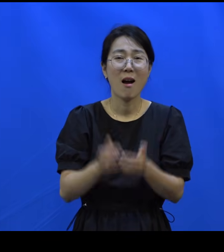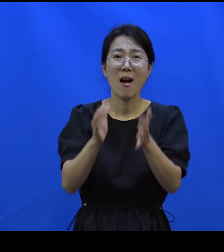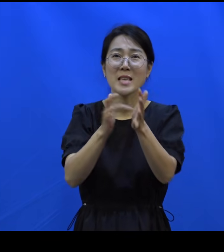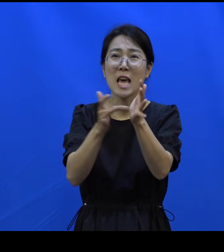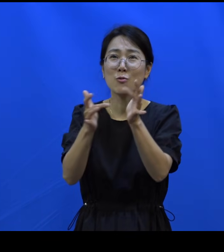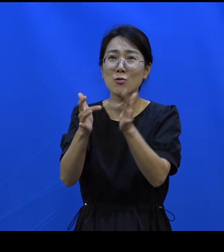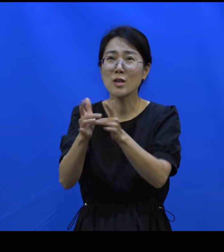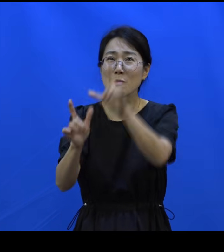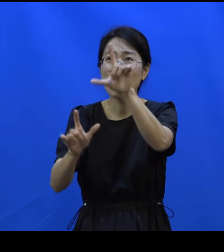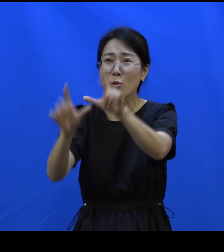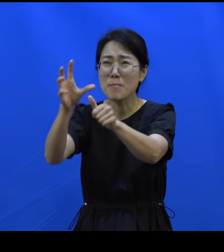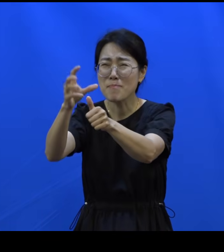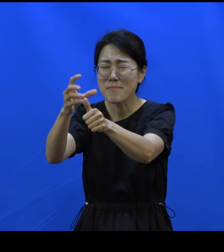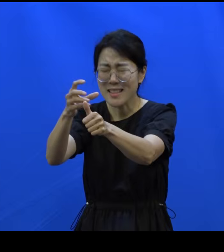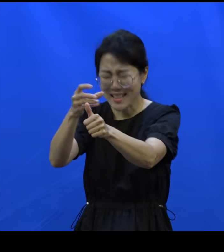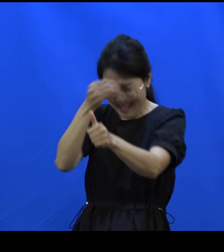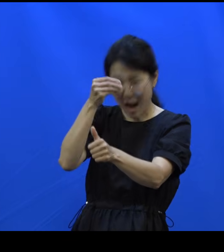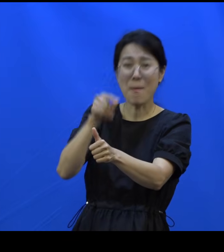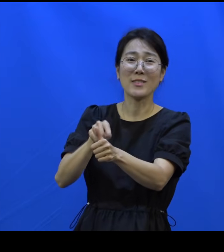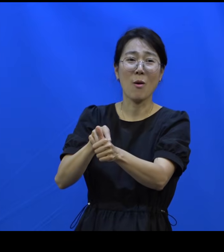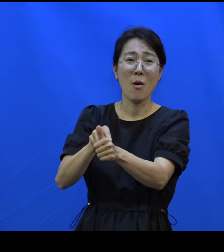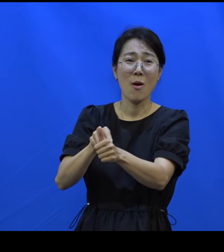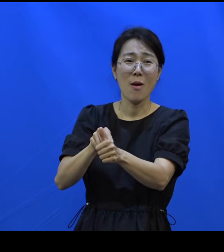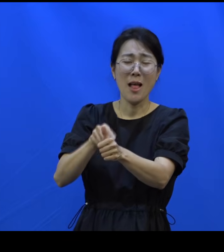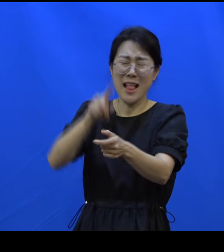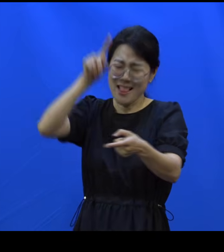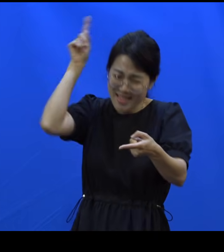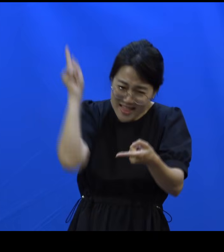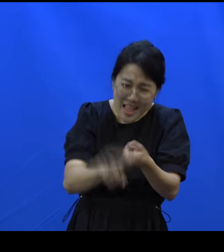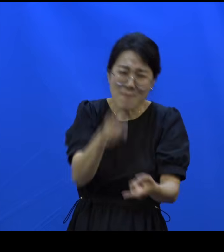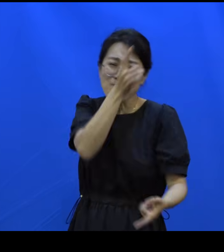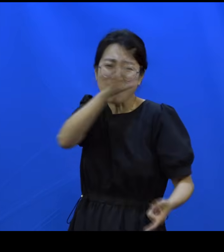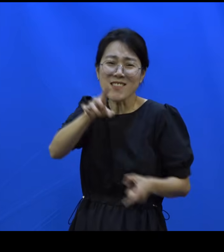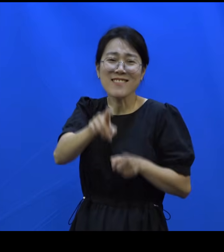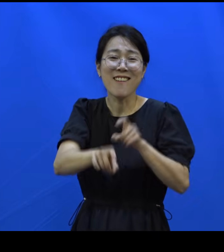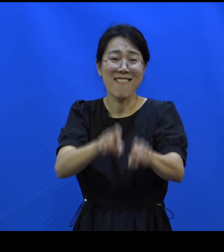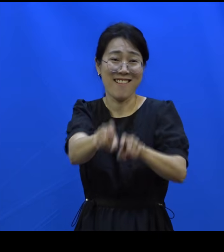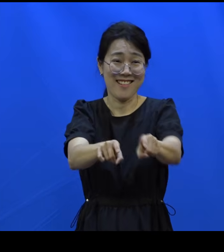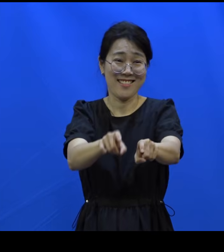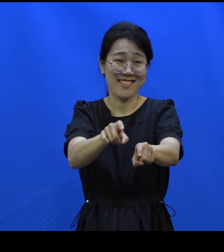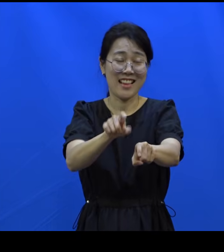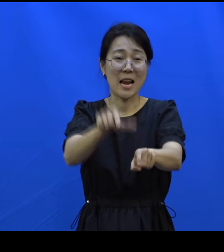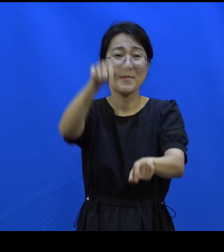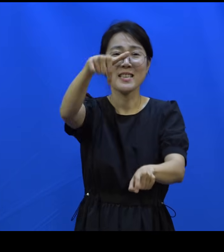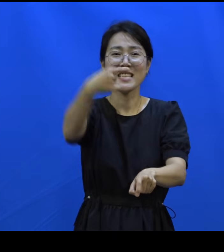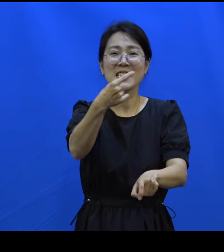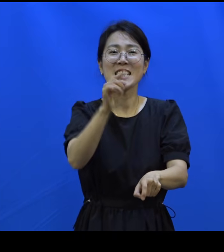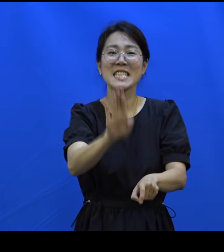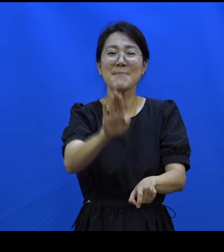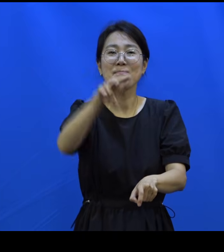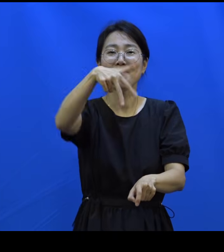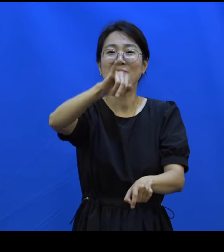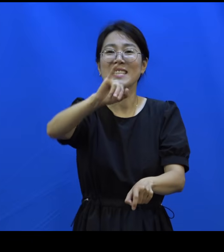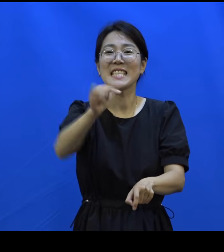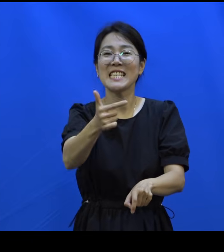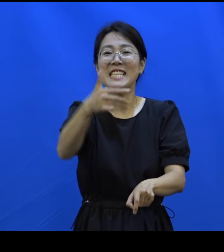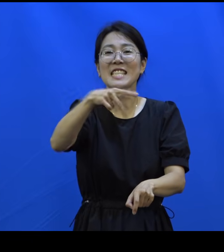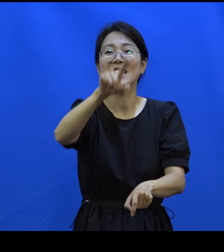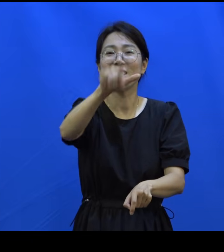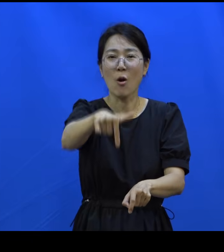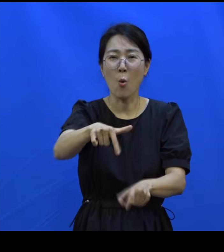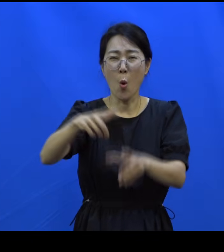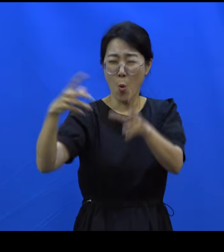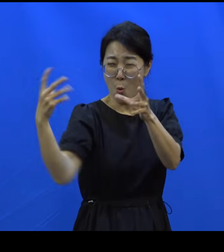제자들에게 이런 요구를 하셨을까? 어떻게 보면 굉장히 잔인해 보이는 거예요. 그런데 제자들이 급진적 이 행동은 세상 사람들과 구별되는